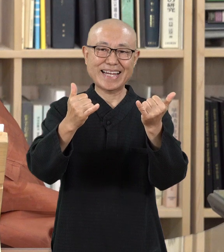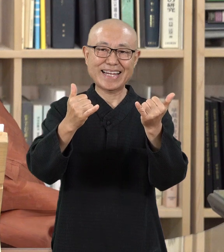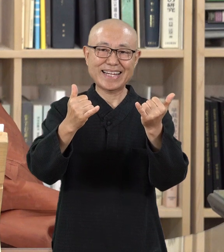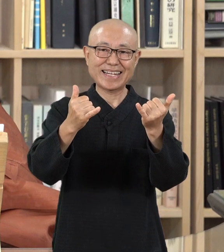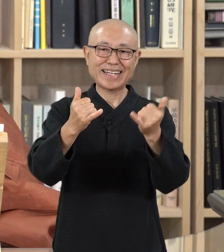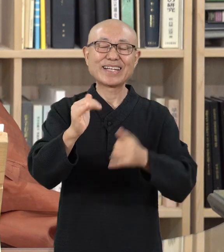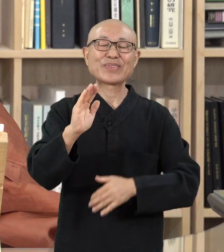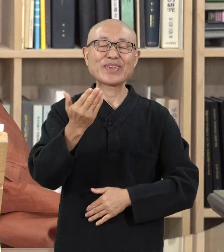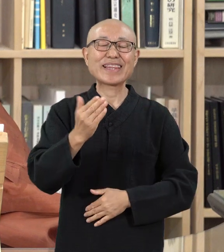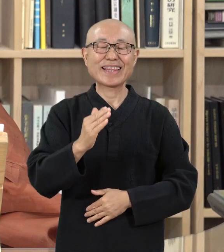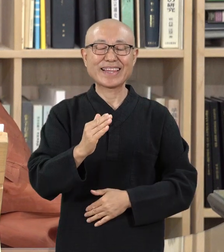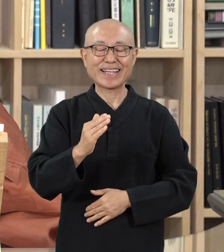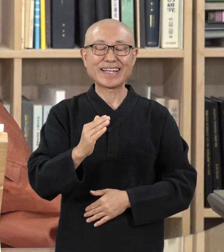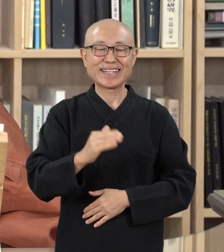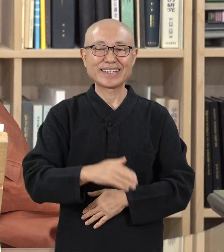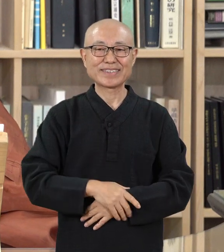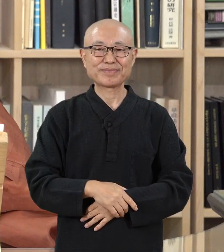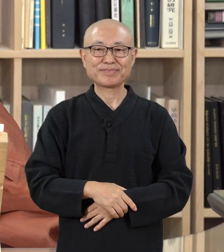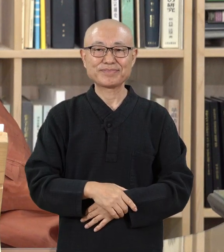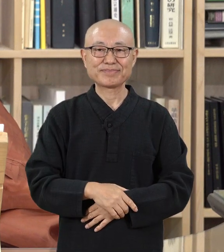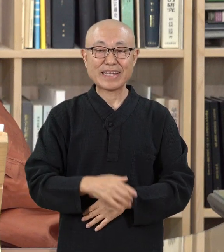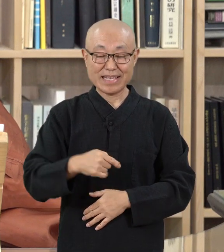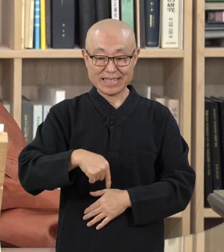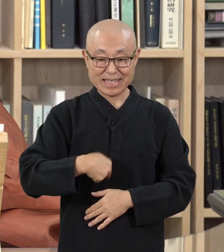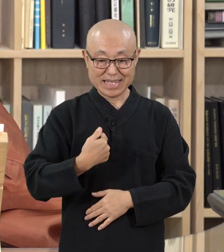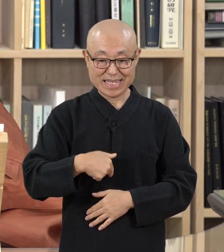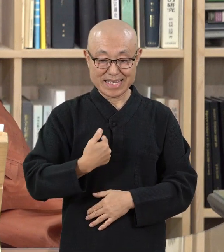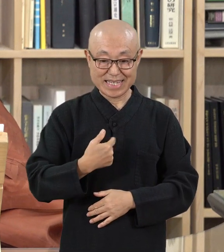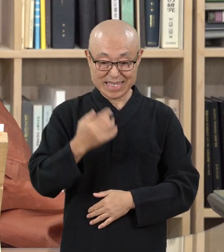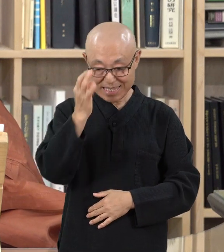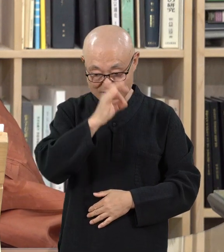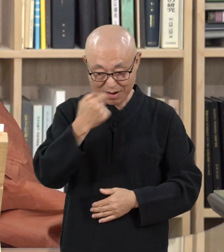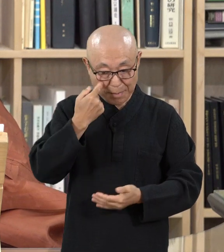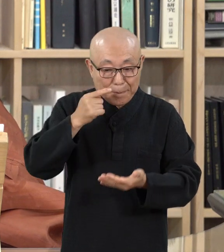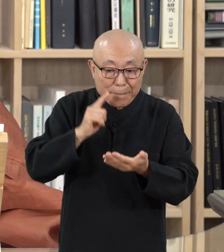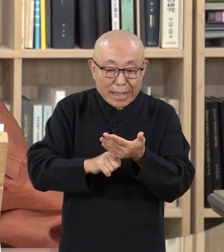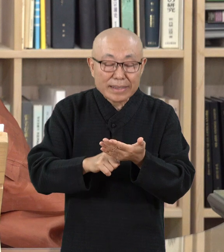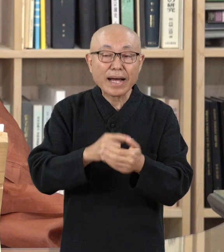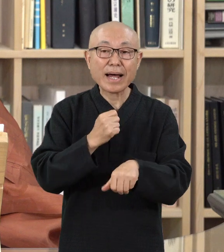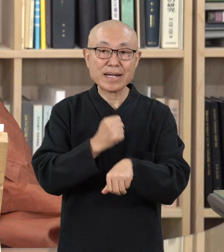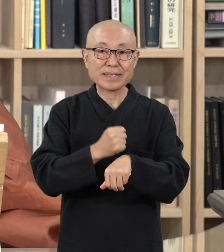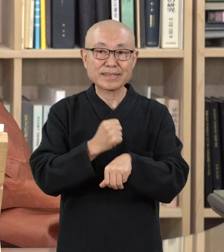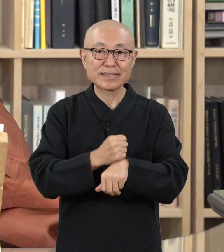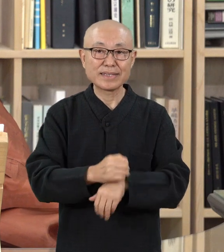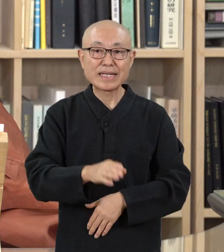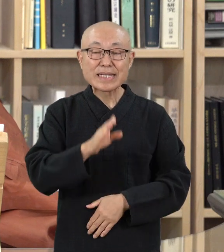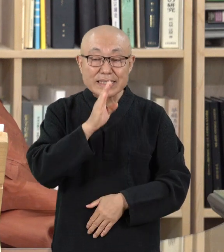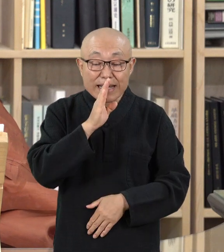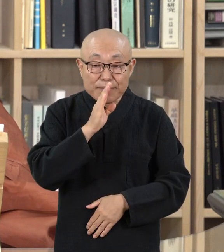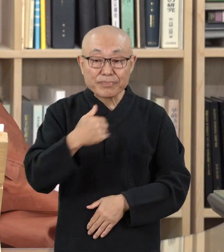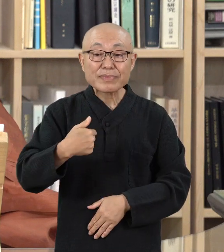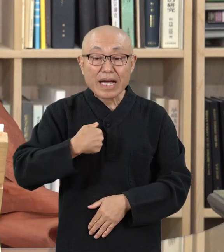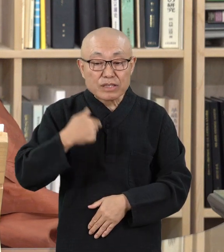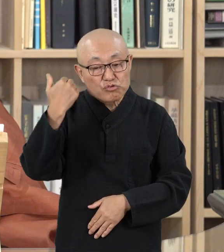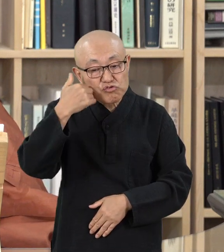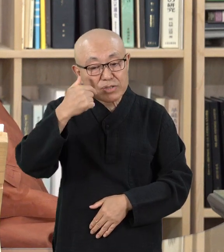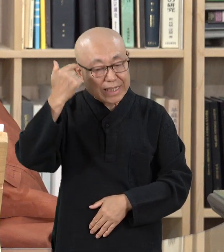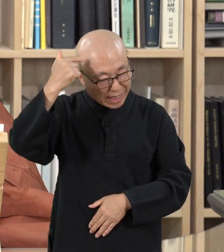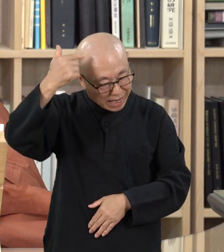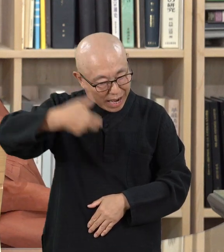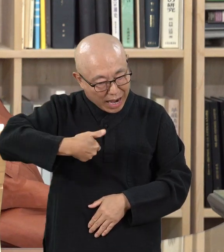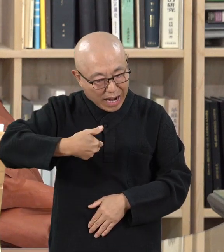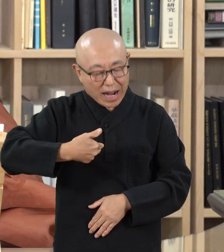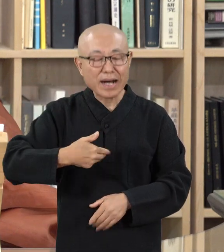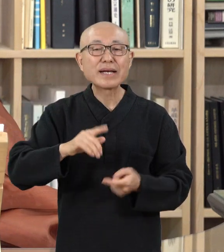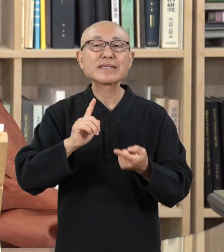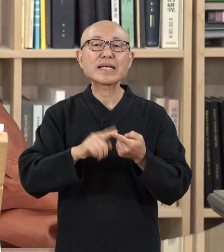승리자가 된 사람이다. 자기를 찾고 자기를 발견하는 것. 참 나는 누구인가. 이것을